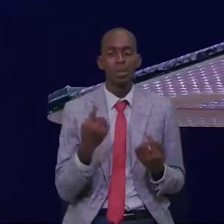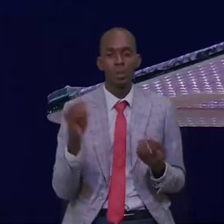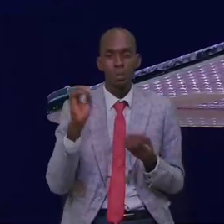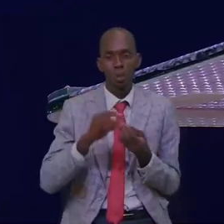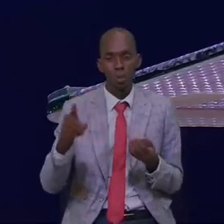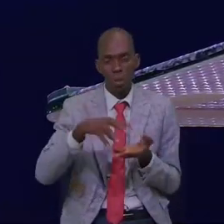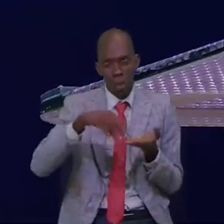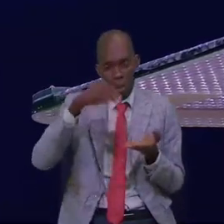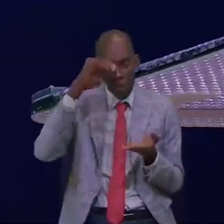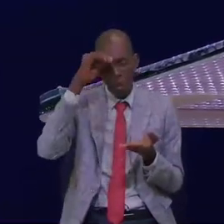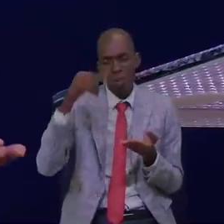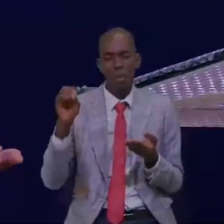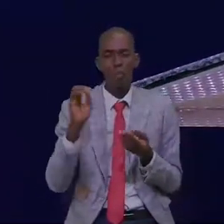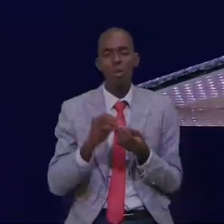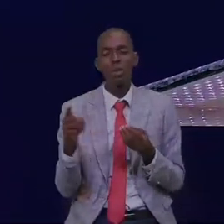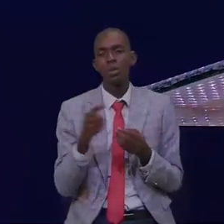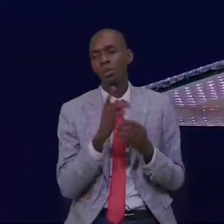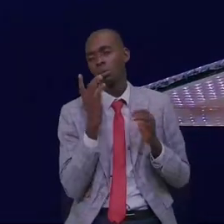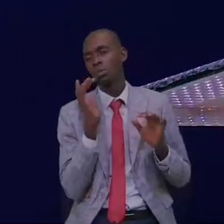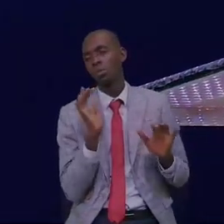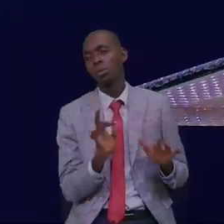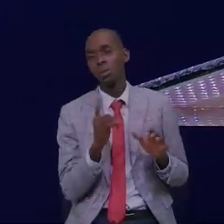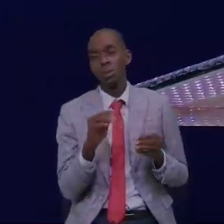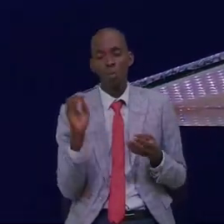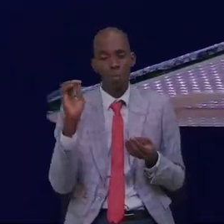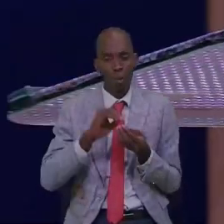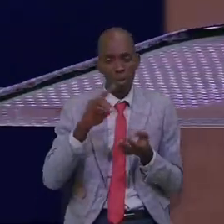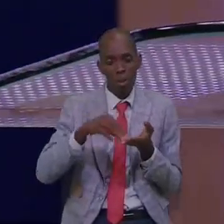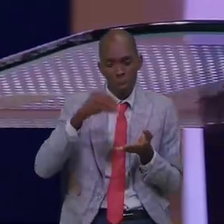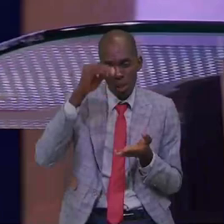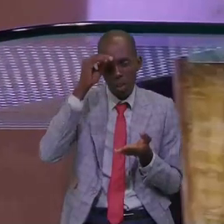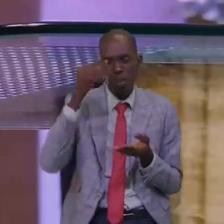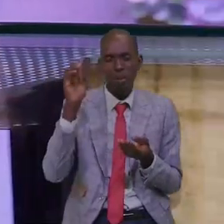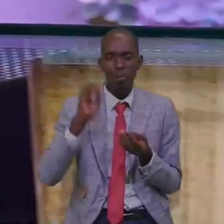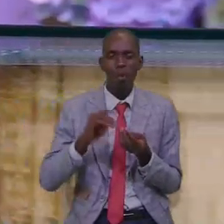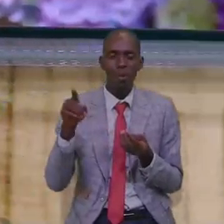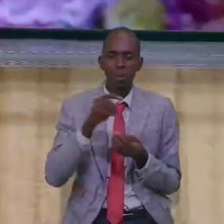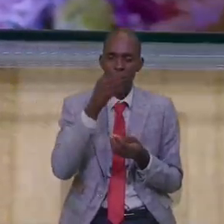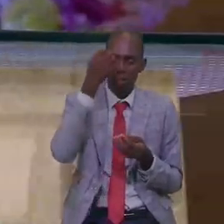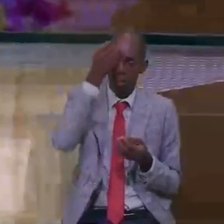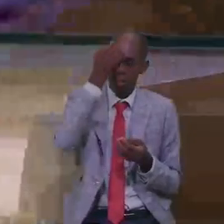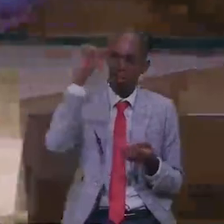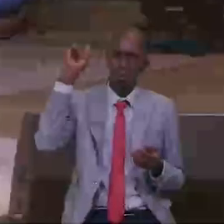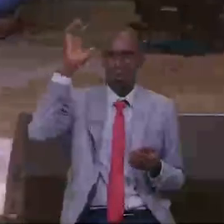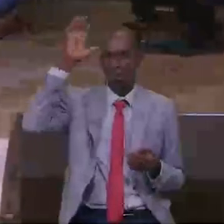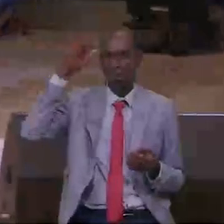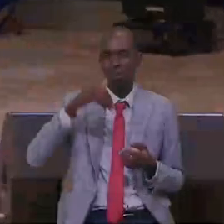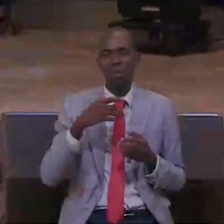plus ils s'en moquent. Plus ils entendent, plus ils se rebellent. Et comment cela